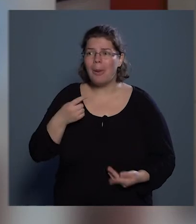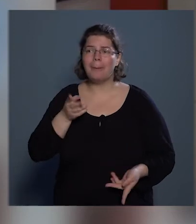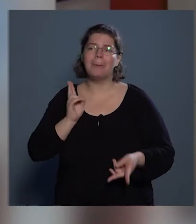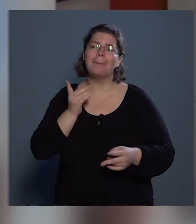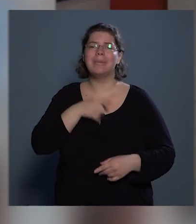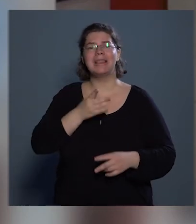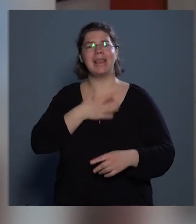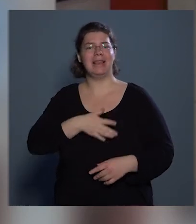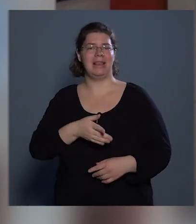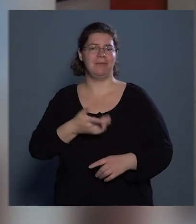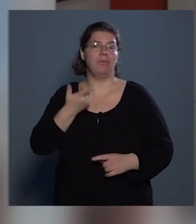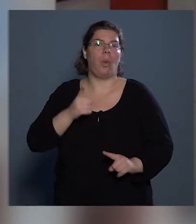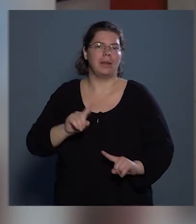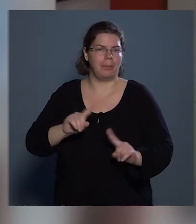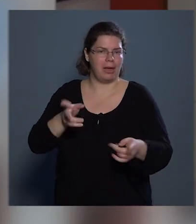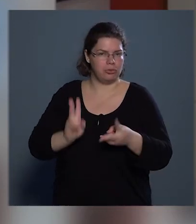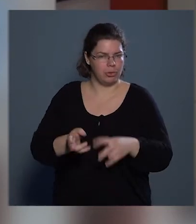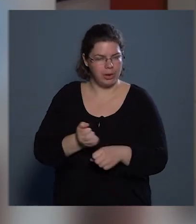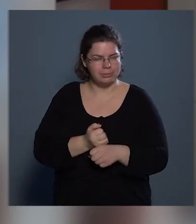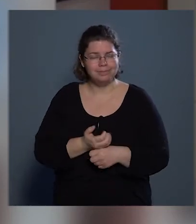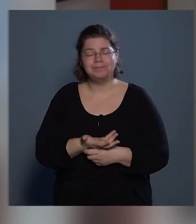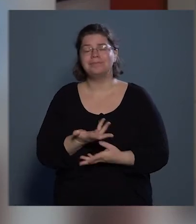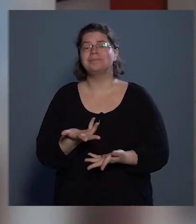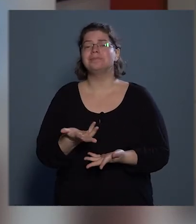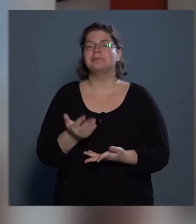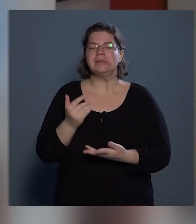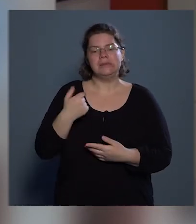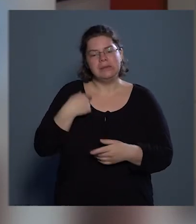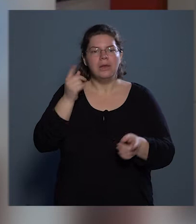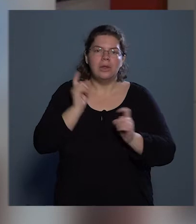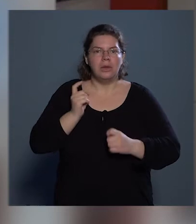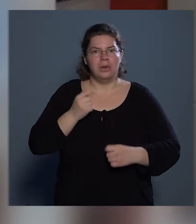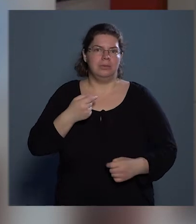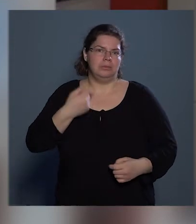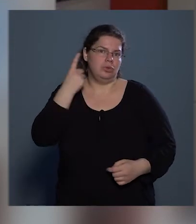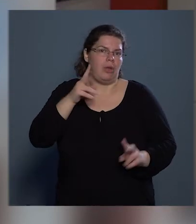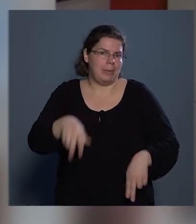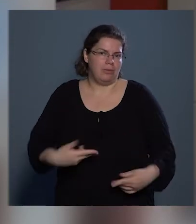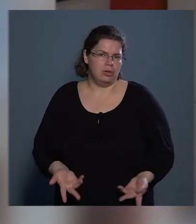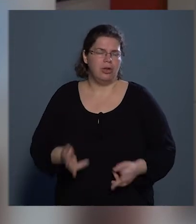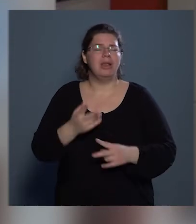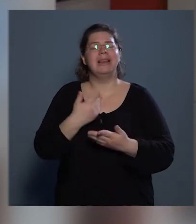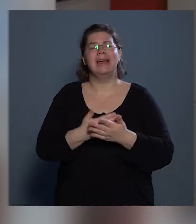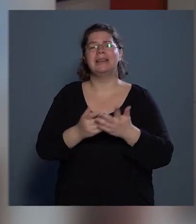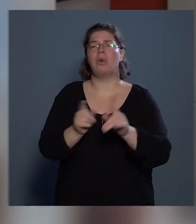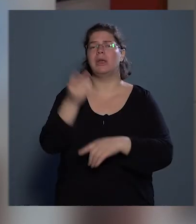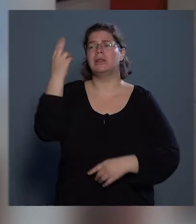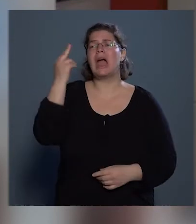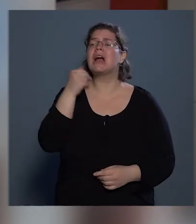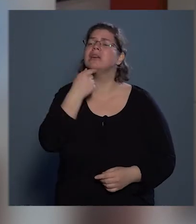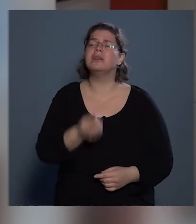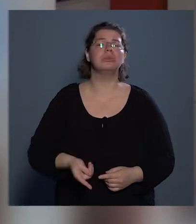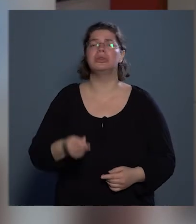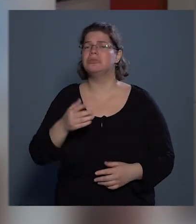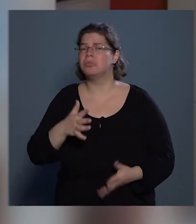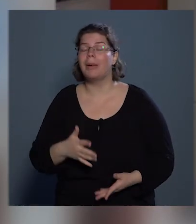szerettem volna. Úgy gondolom, hogy ezt én most meg tudtam valósítani, nyilván lennének olyan diákok, akik azt mondanák, hogy nem, de természetesen